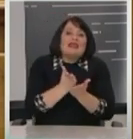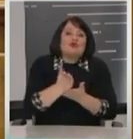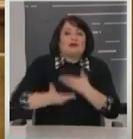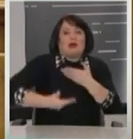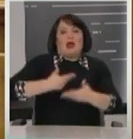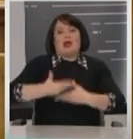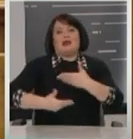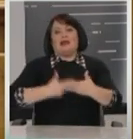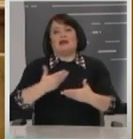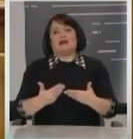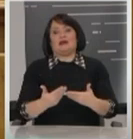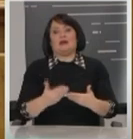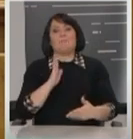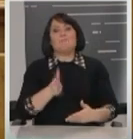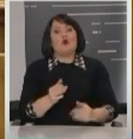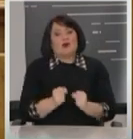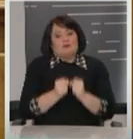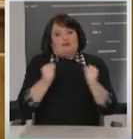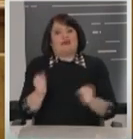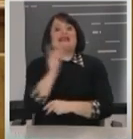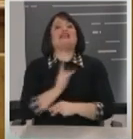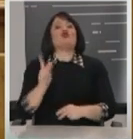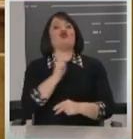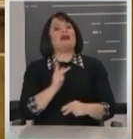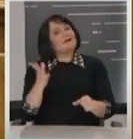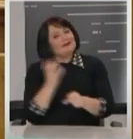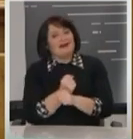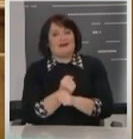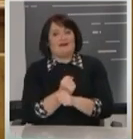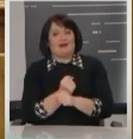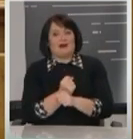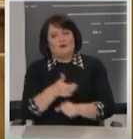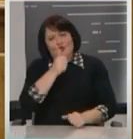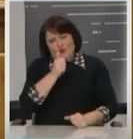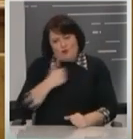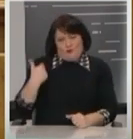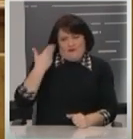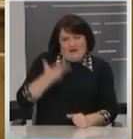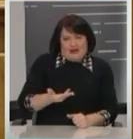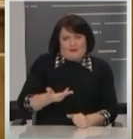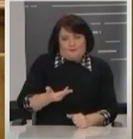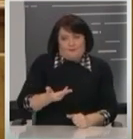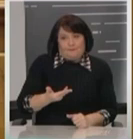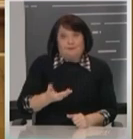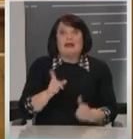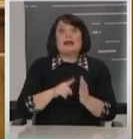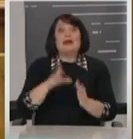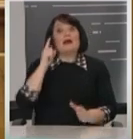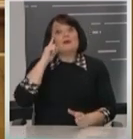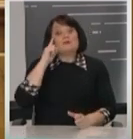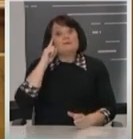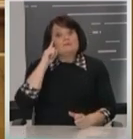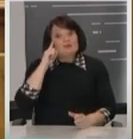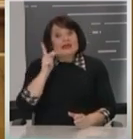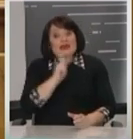κρατιέται όρθια μια κοινωνία που δοκιμάστηκε σκληρά. Όμως φυσικά για να εμπεδωθεί το αίσθημα δικαιοσύνης